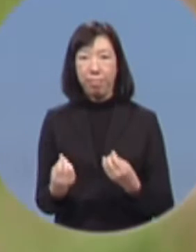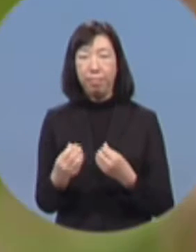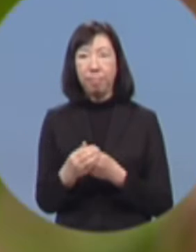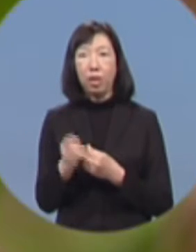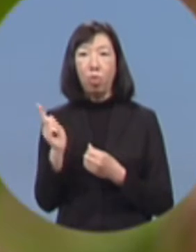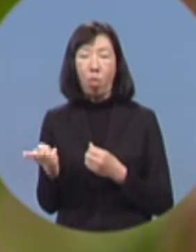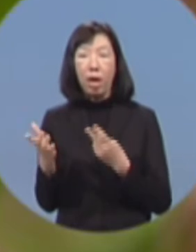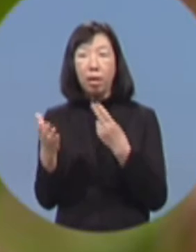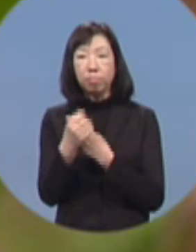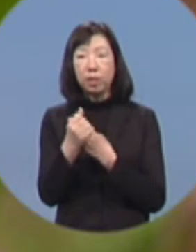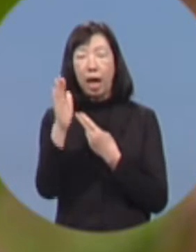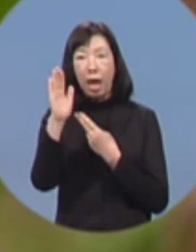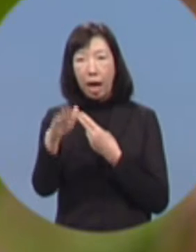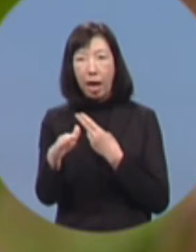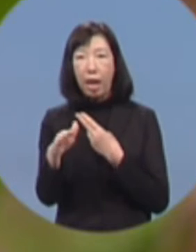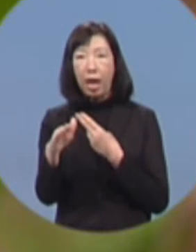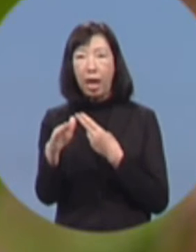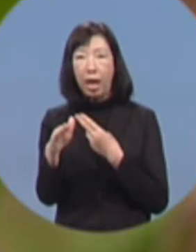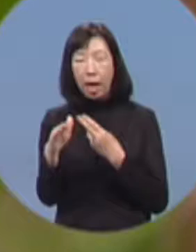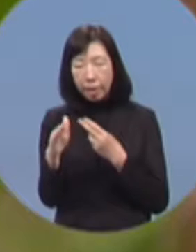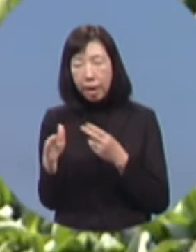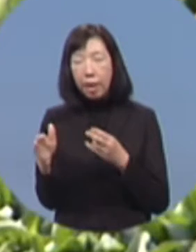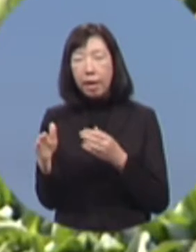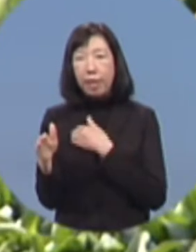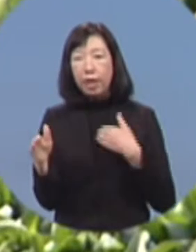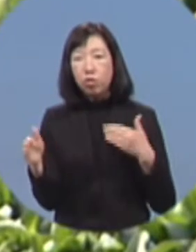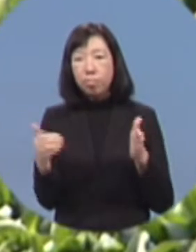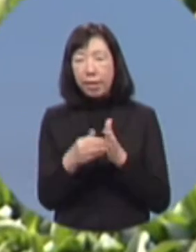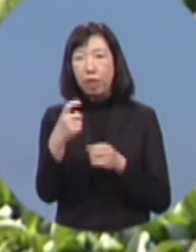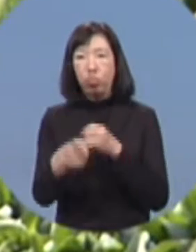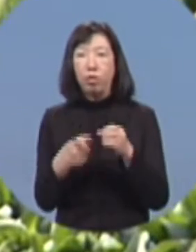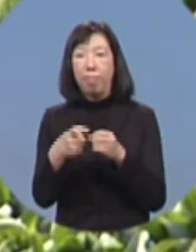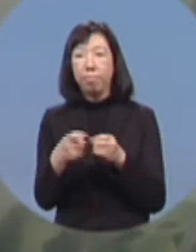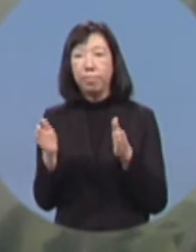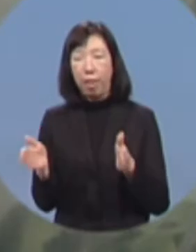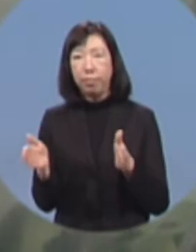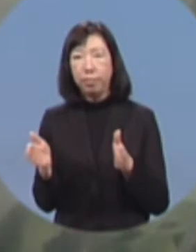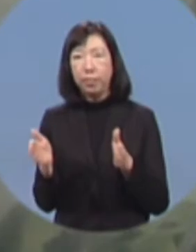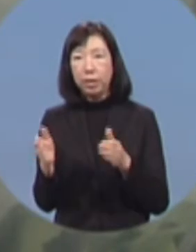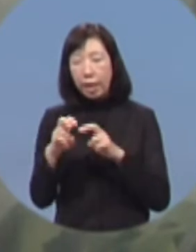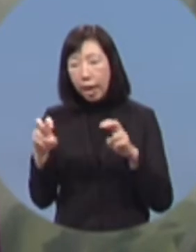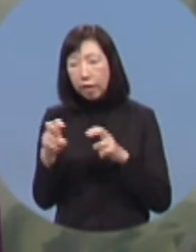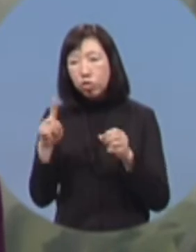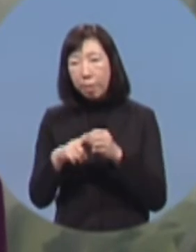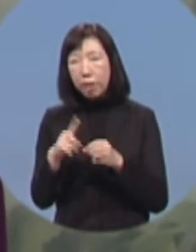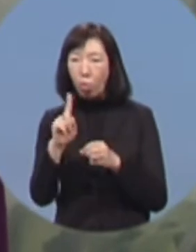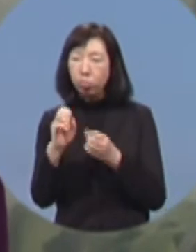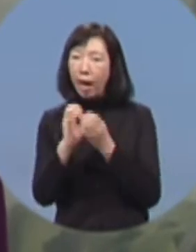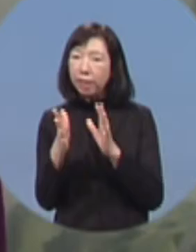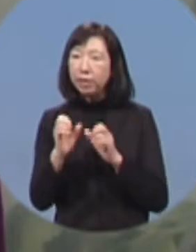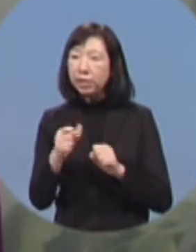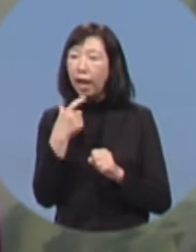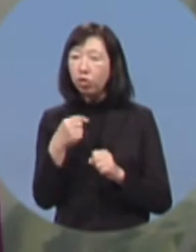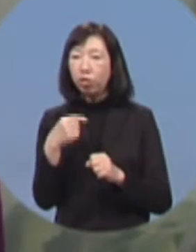で、交配してから品種ができるまでに10年ぐらいかかっています。 開発にあたってどんな花にしたい